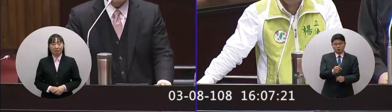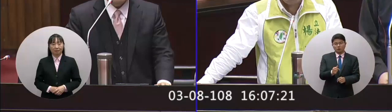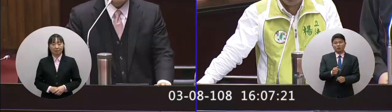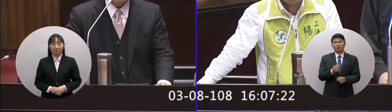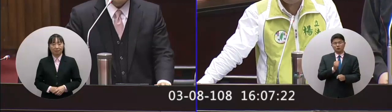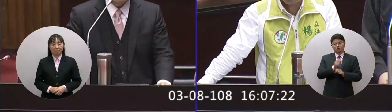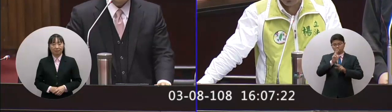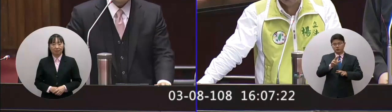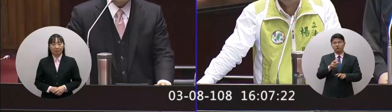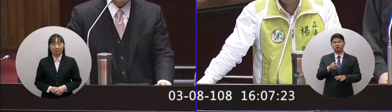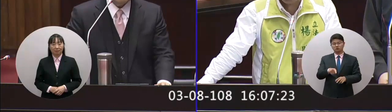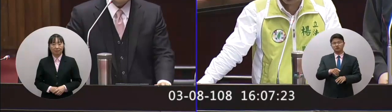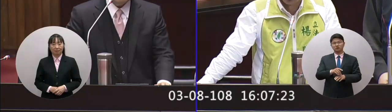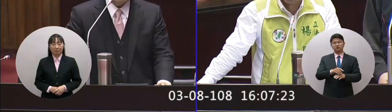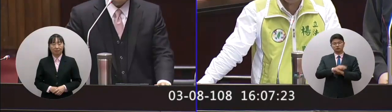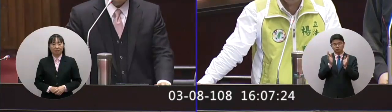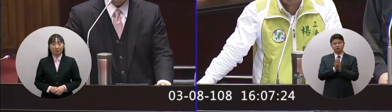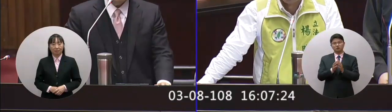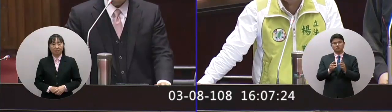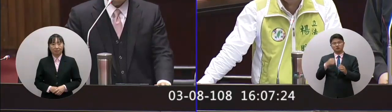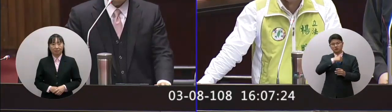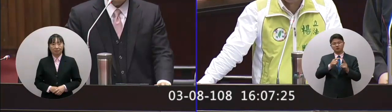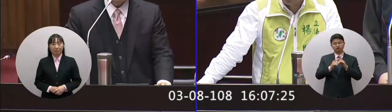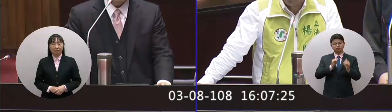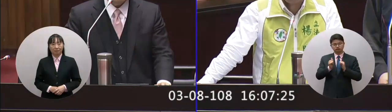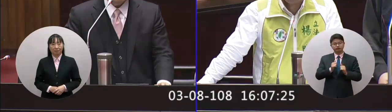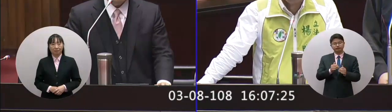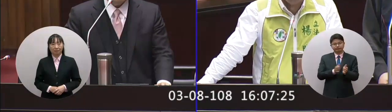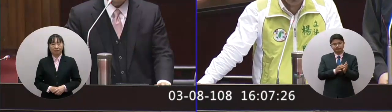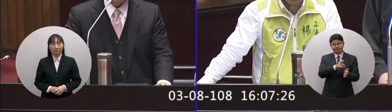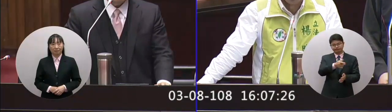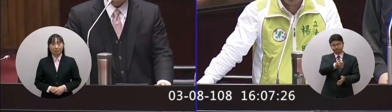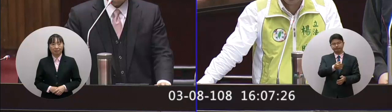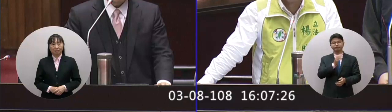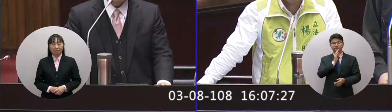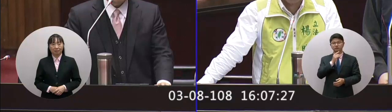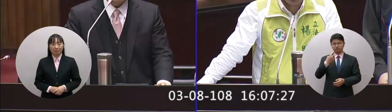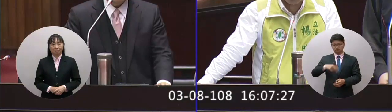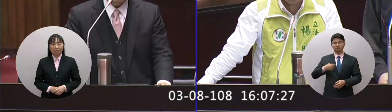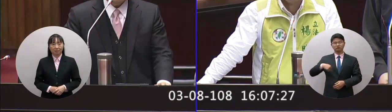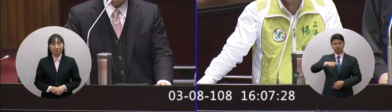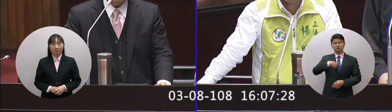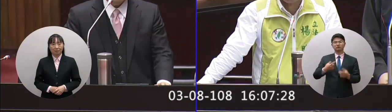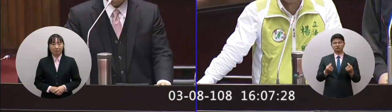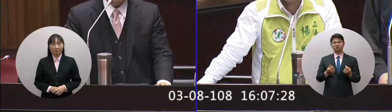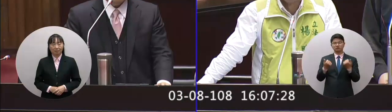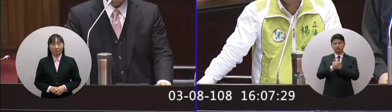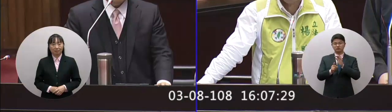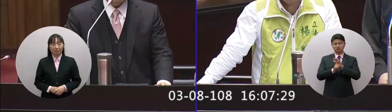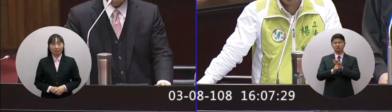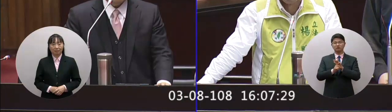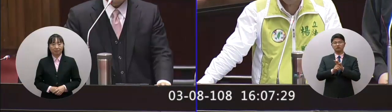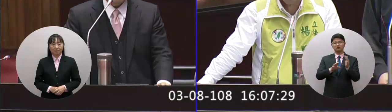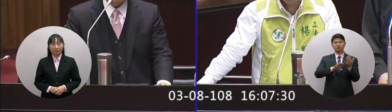事啊，受到广大台湾人民的赞赏。我们也一样。代表离岛联盟